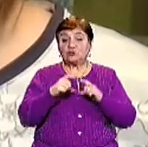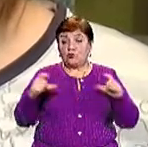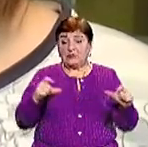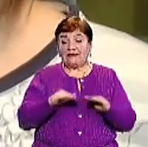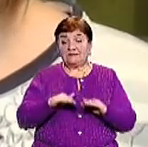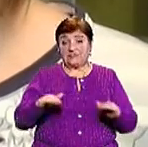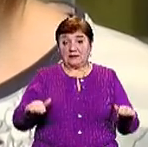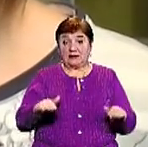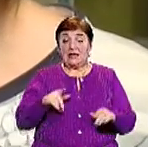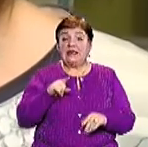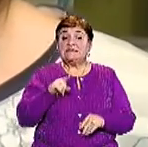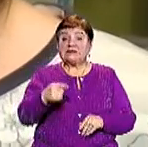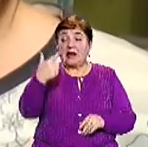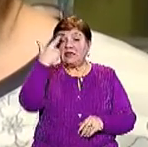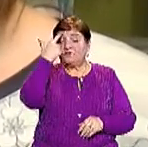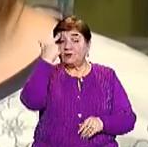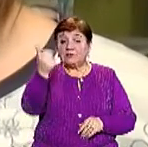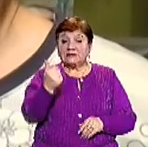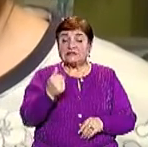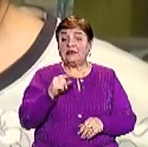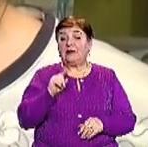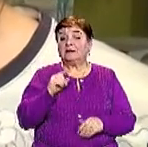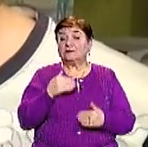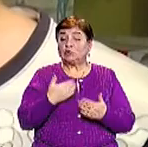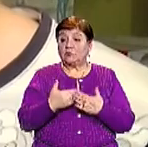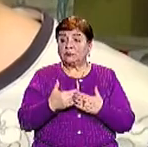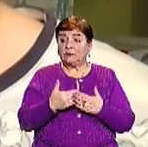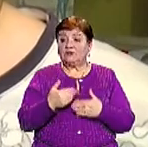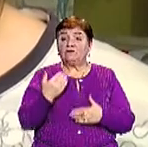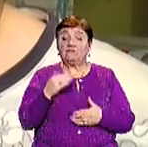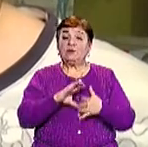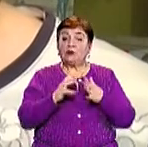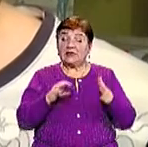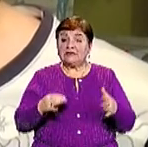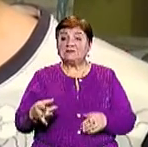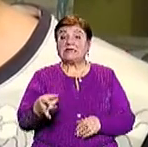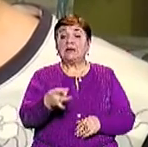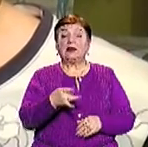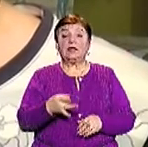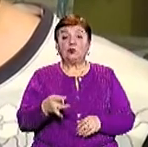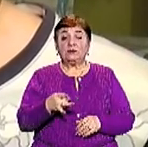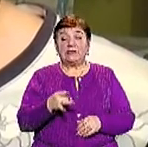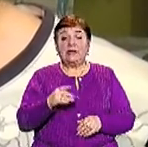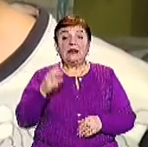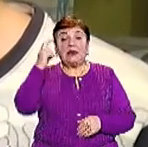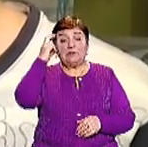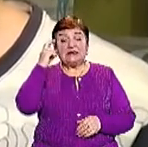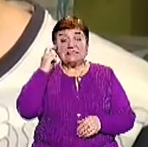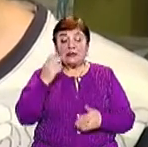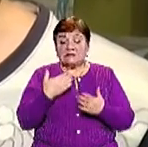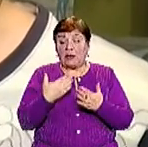Ця інформація оперативно оновлюється, тобто Виноградівський район і Березнянський, от